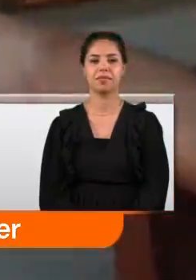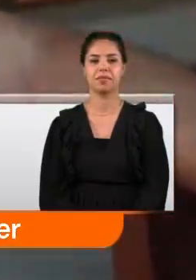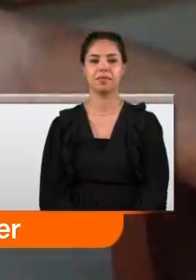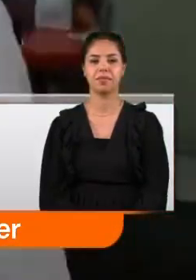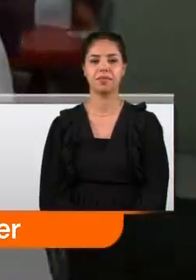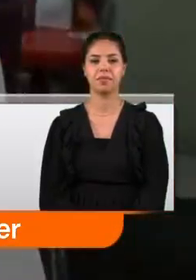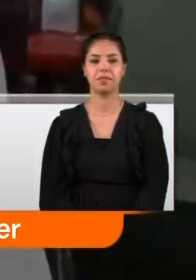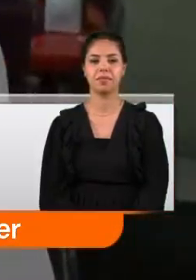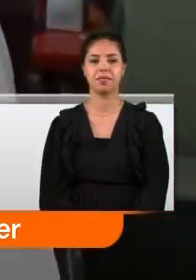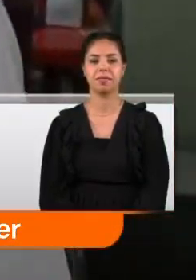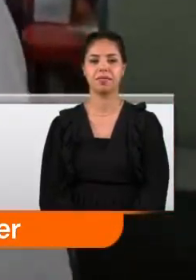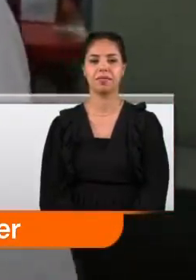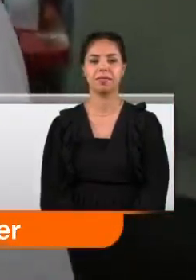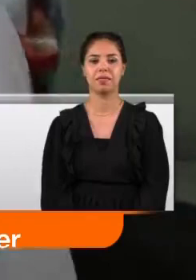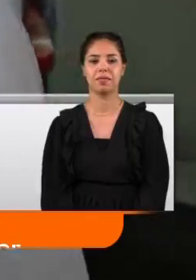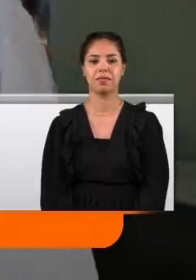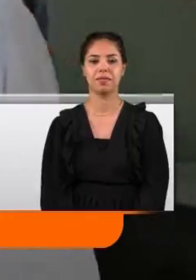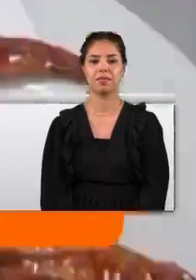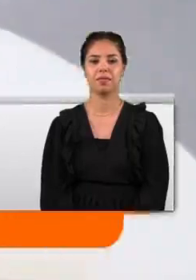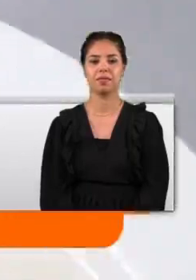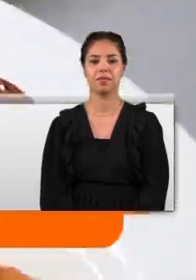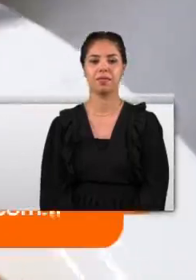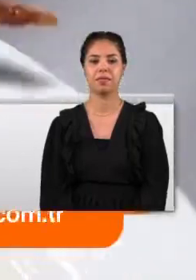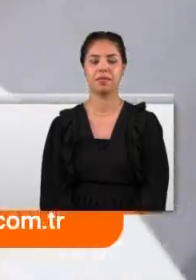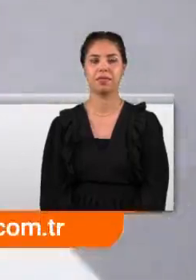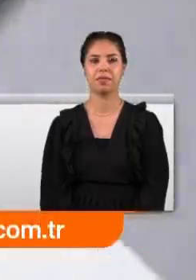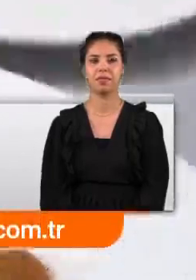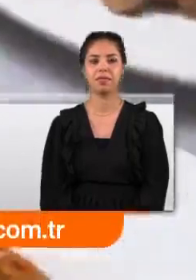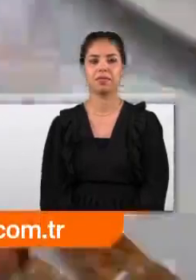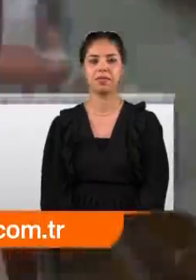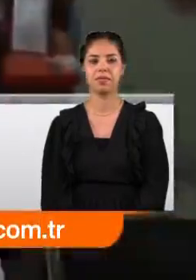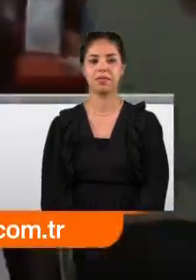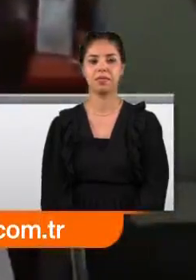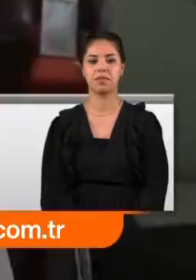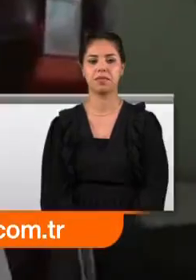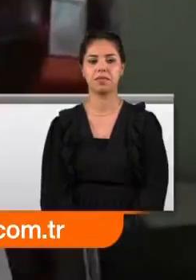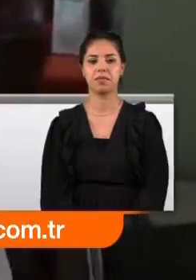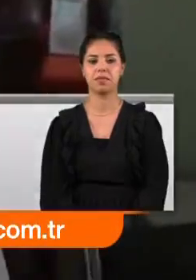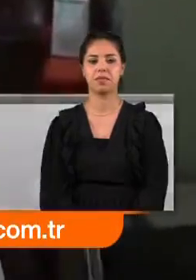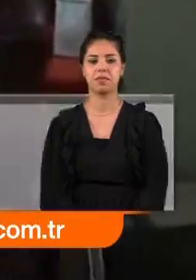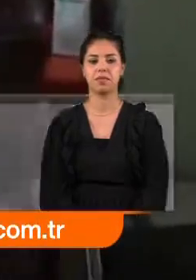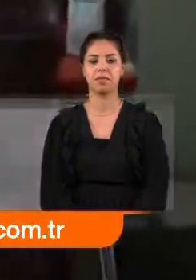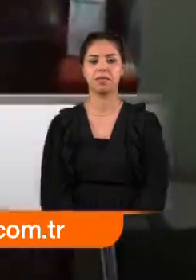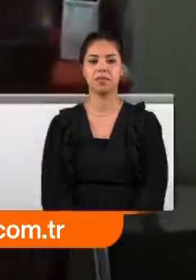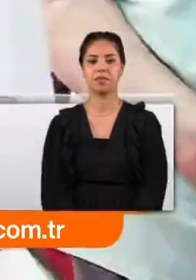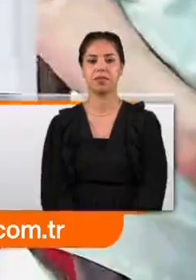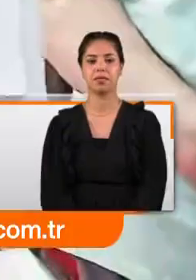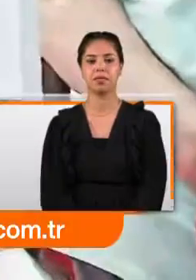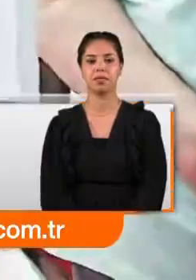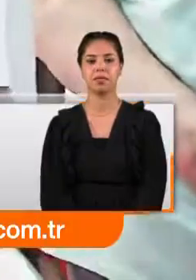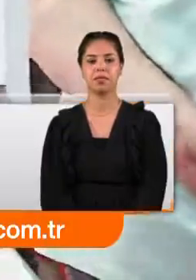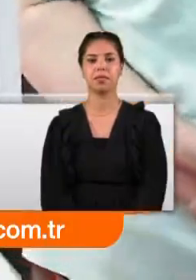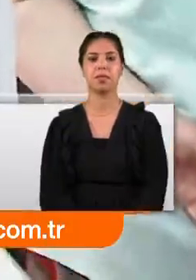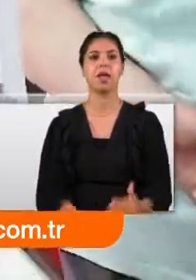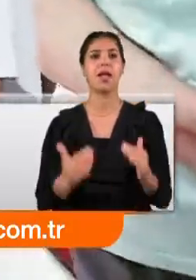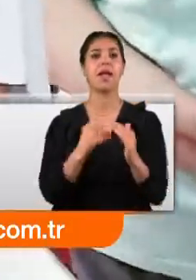Makul bir fiyat. Bir tavan fiyat geldi. O tavan fiyatta dendi ki ciğer bundan sonra 180 lira ama 181 lira değil. Ev